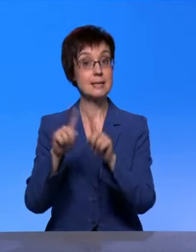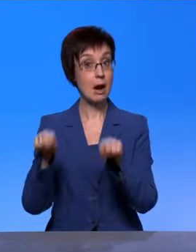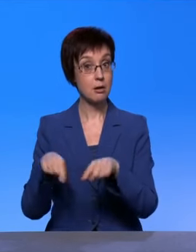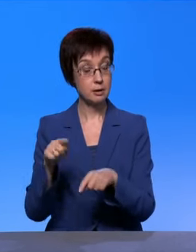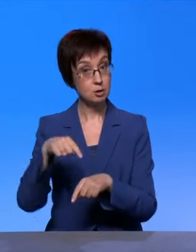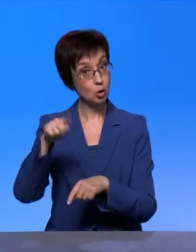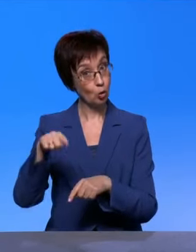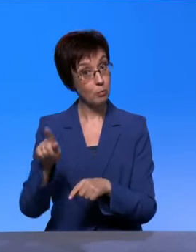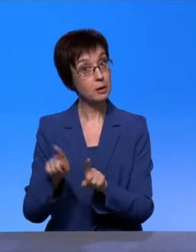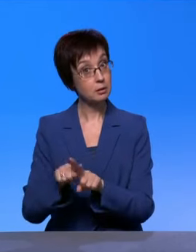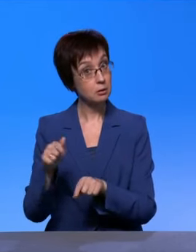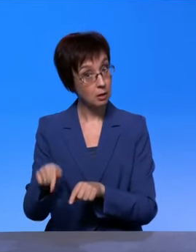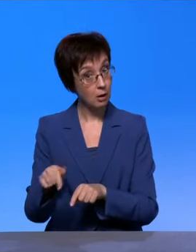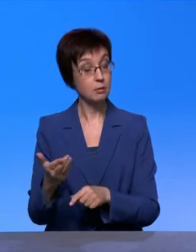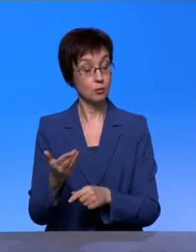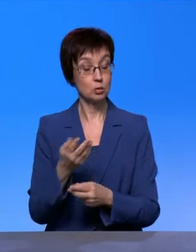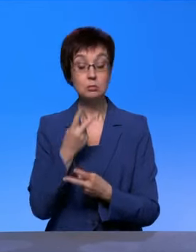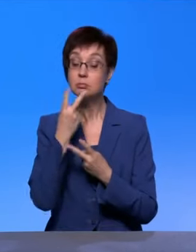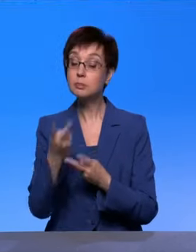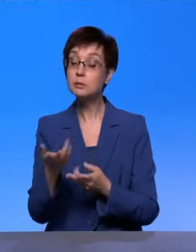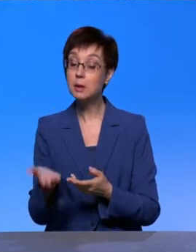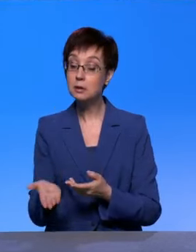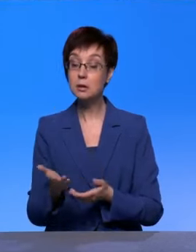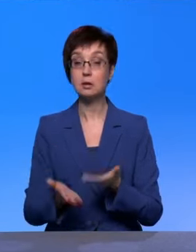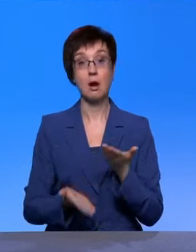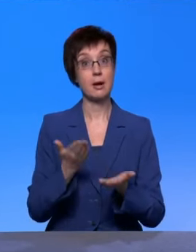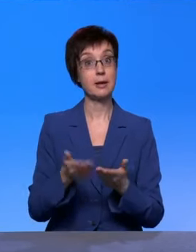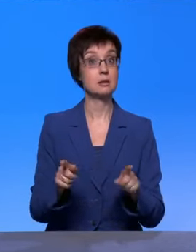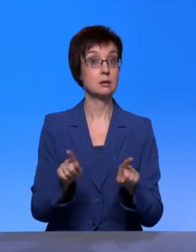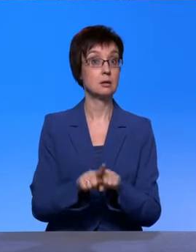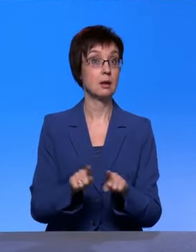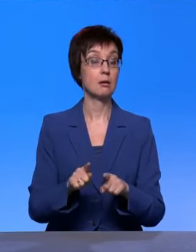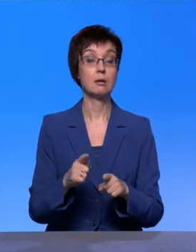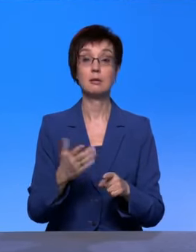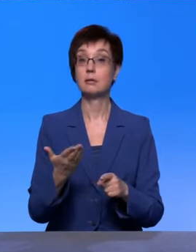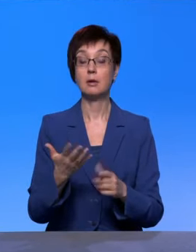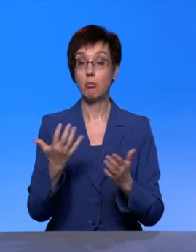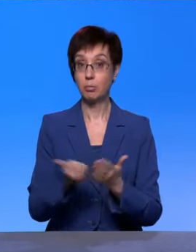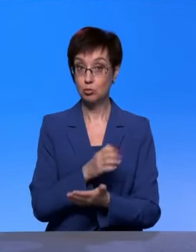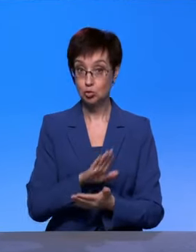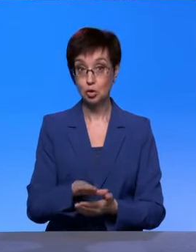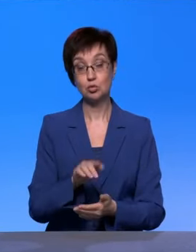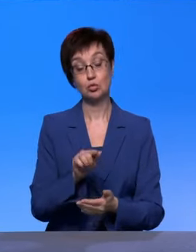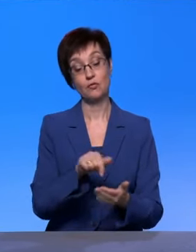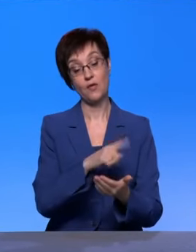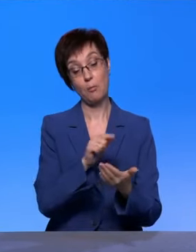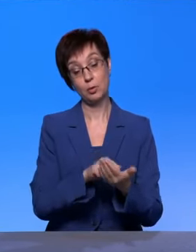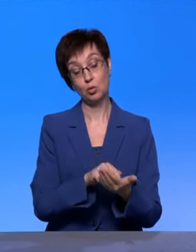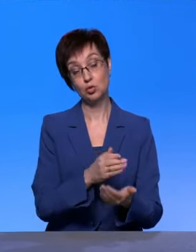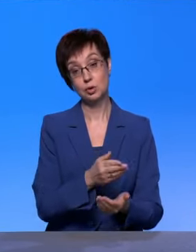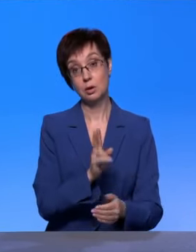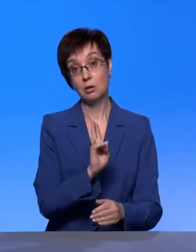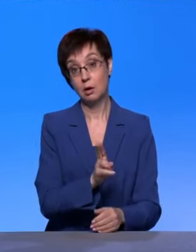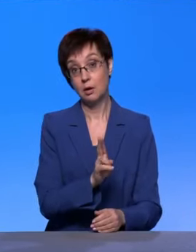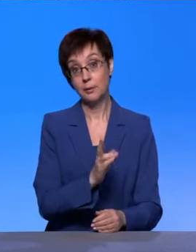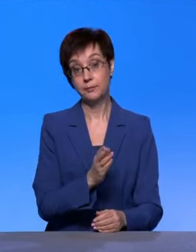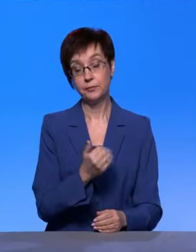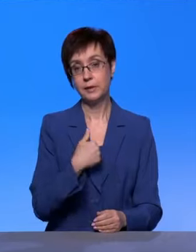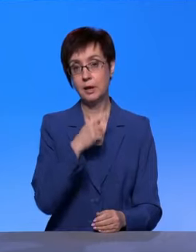то, извините, так сказать, это уже вопросы, наверное, все-таки к самому. Я не хочу сейчас сказать школа, потому